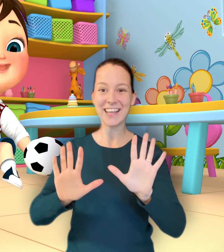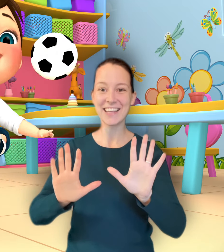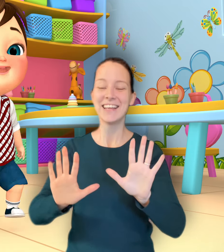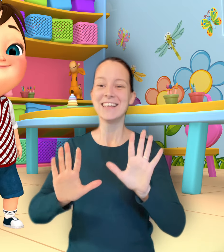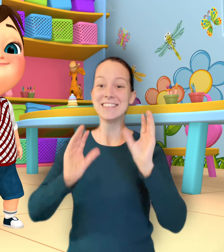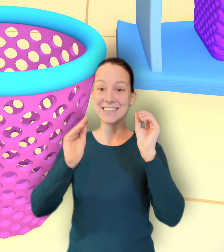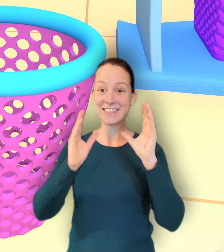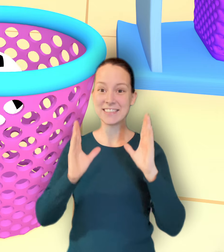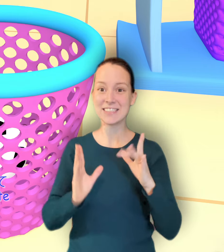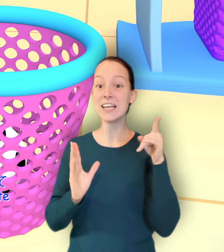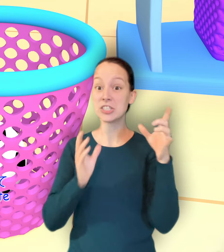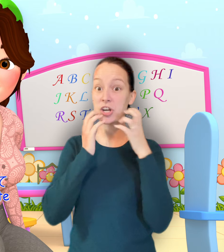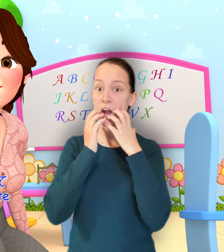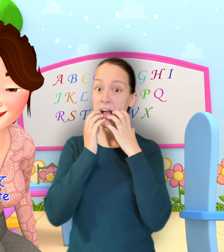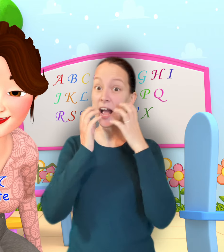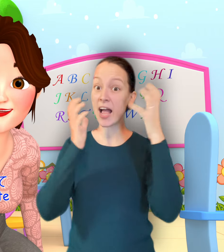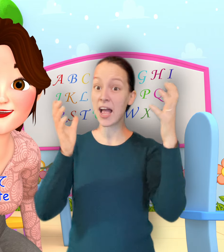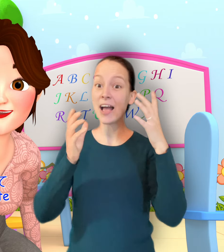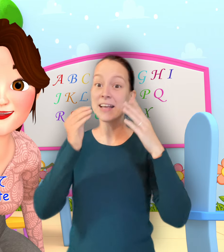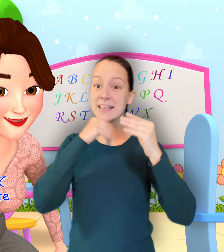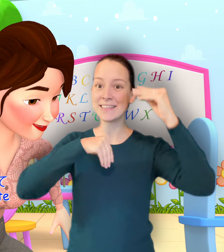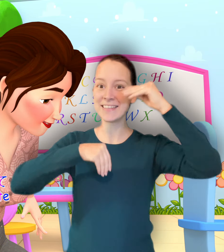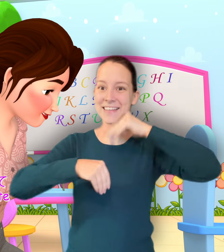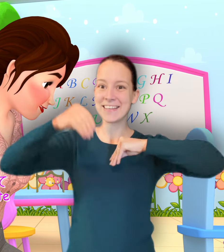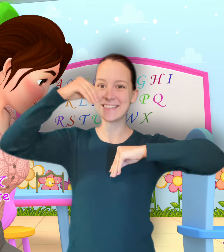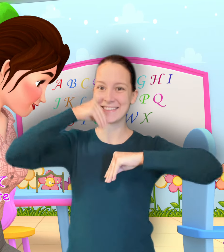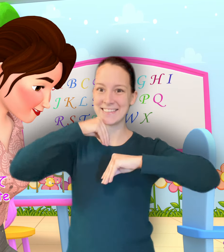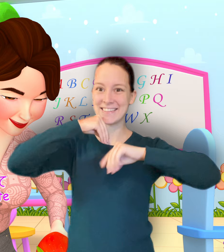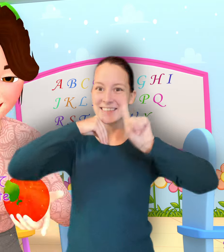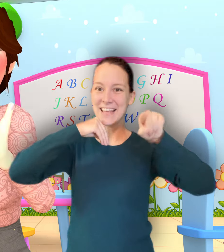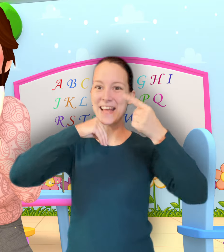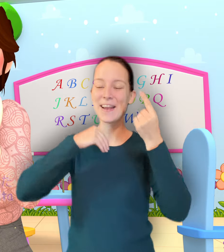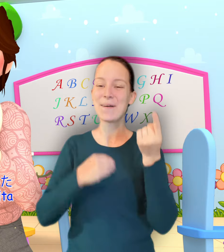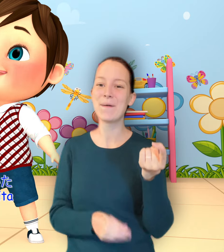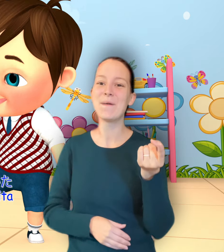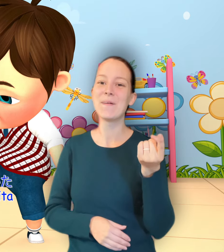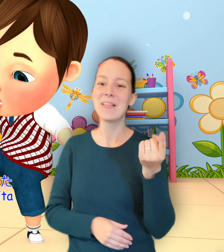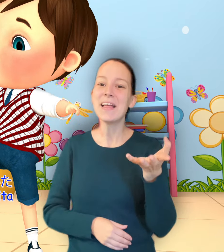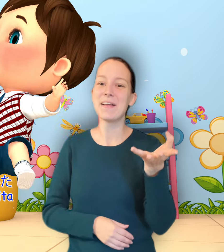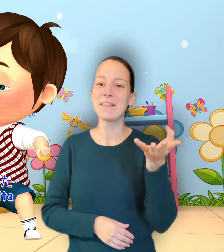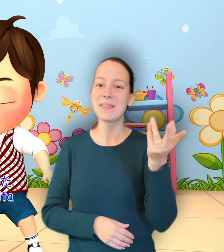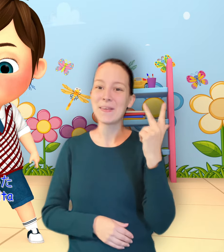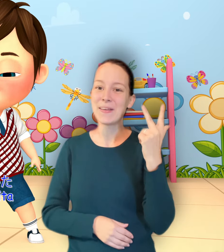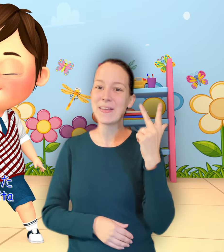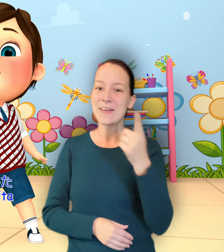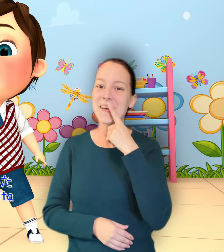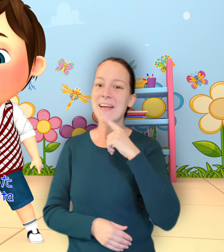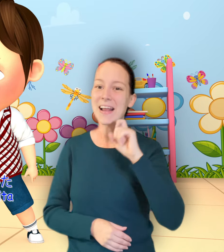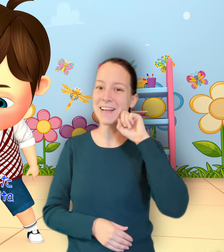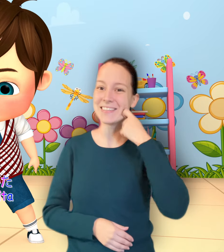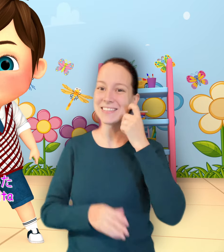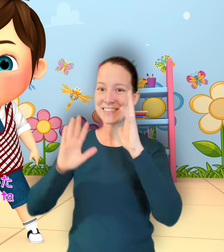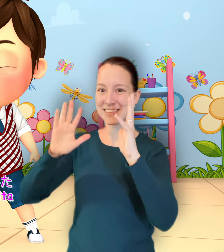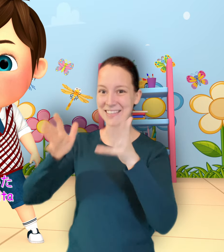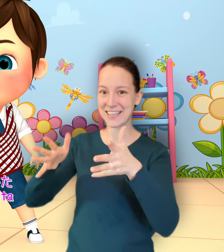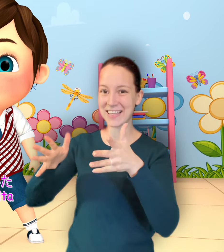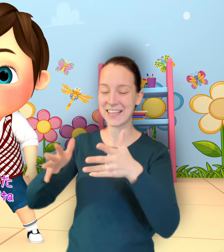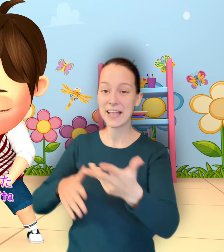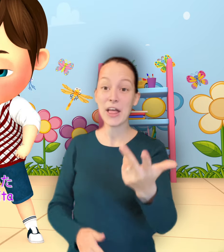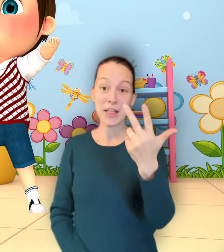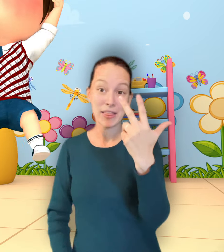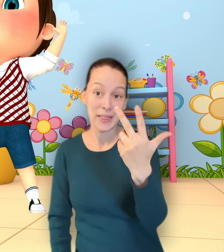だった先生は食べてと言ってりんごが3つ残っ